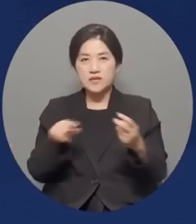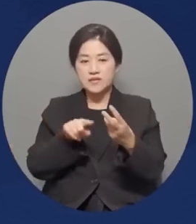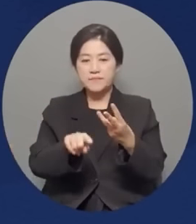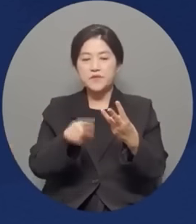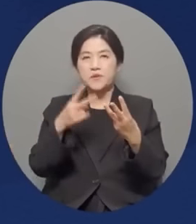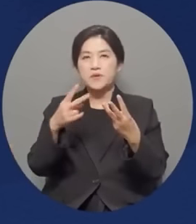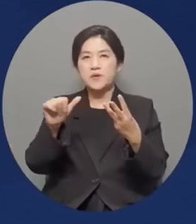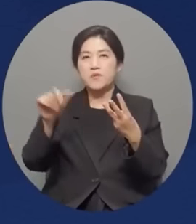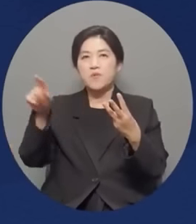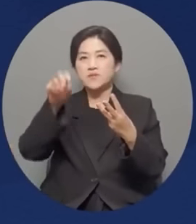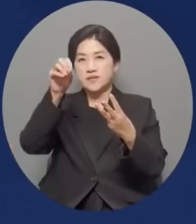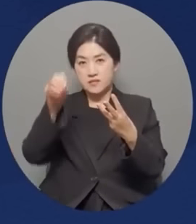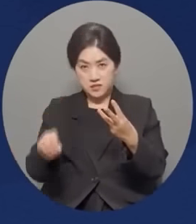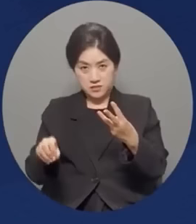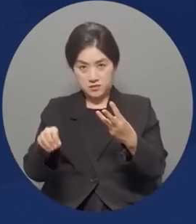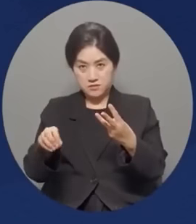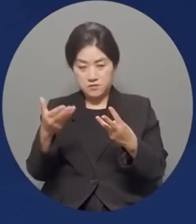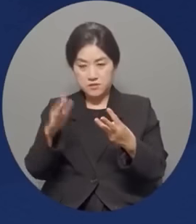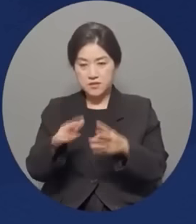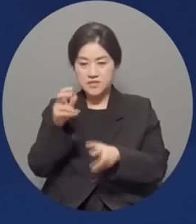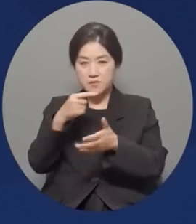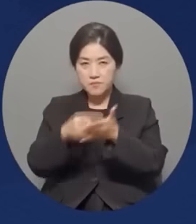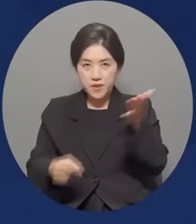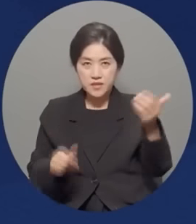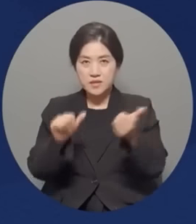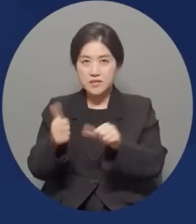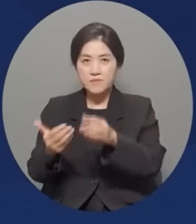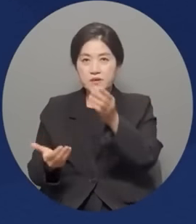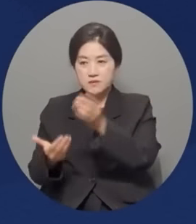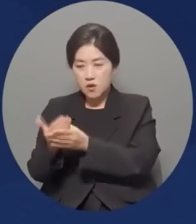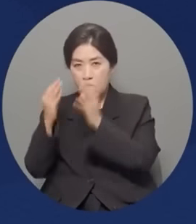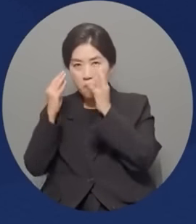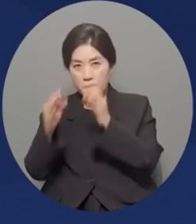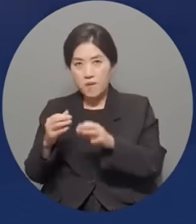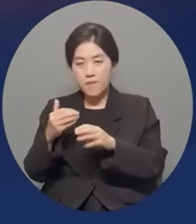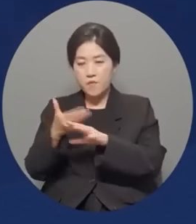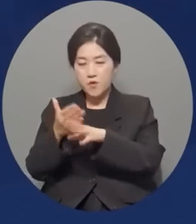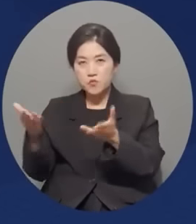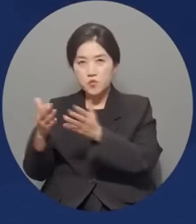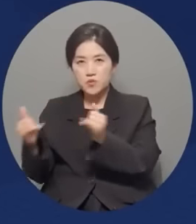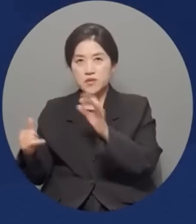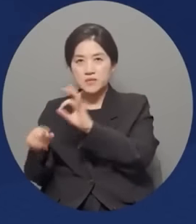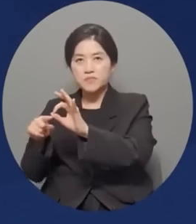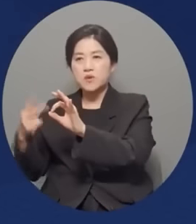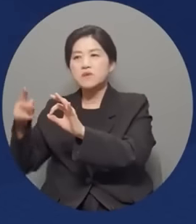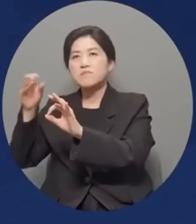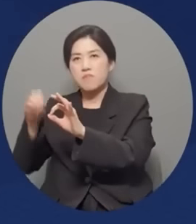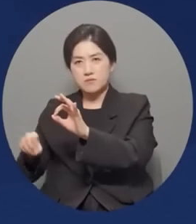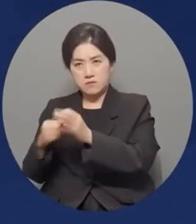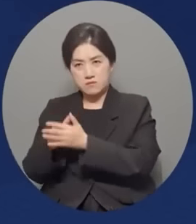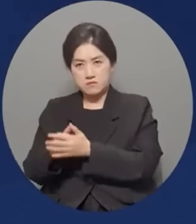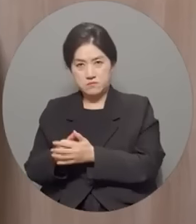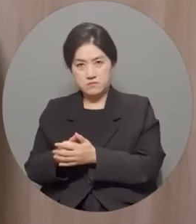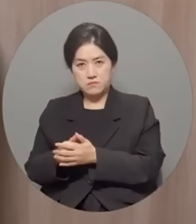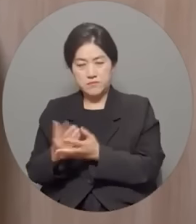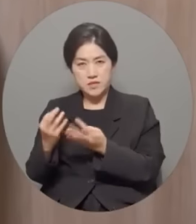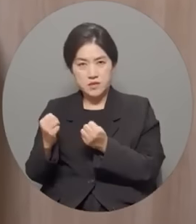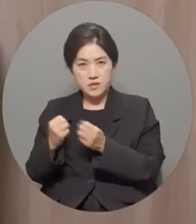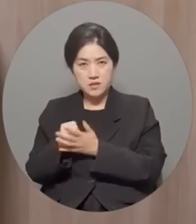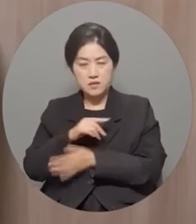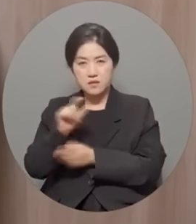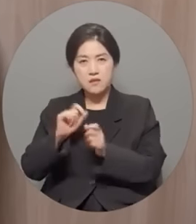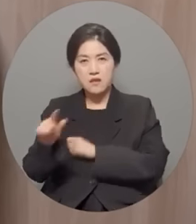차지하고 있습니다 그런데 산재로 인한 사망사고를 놓고 보면 이주노동자가 10.2% 차지합니다 이들